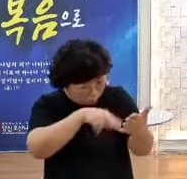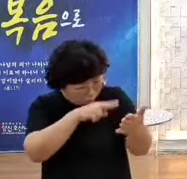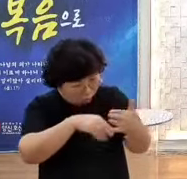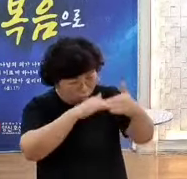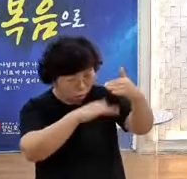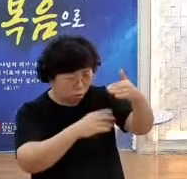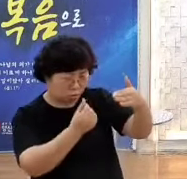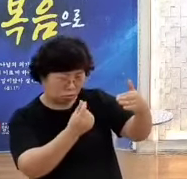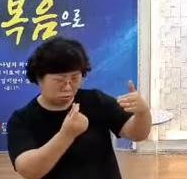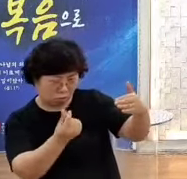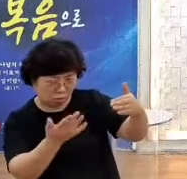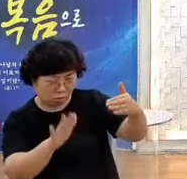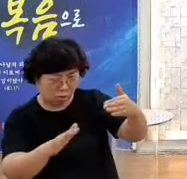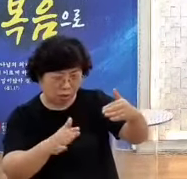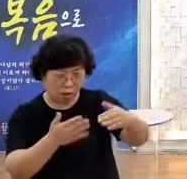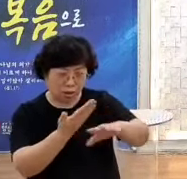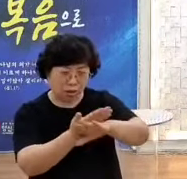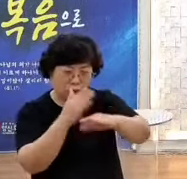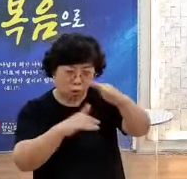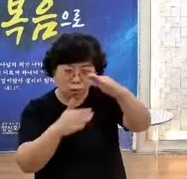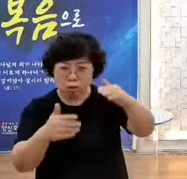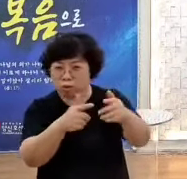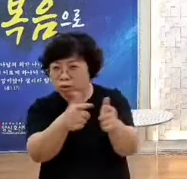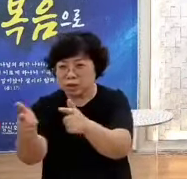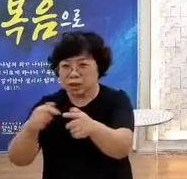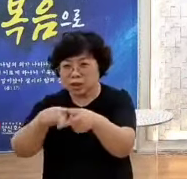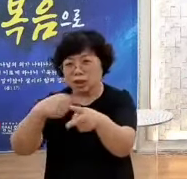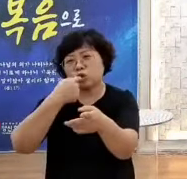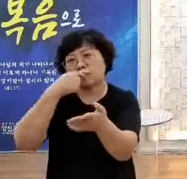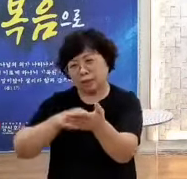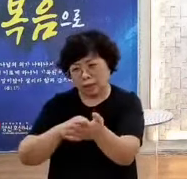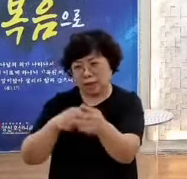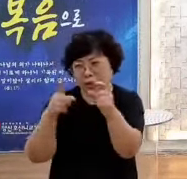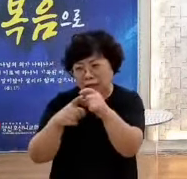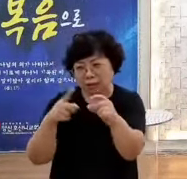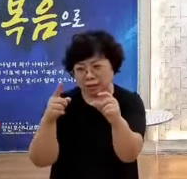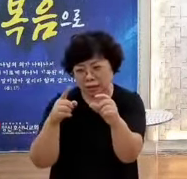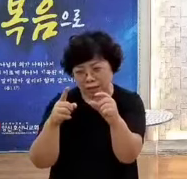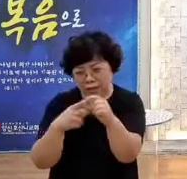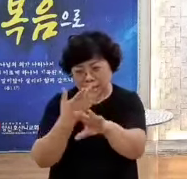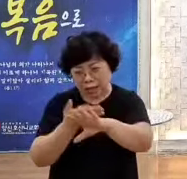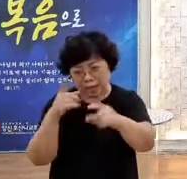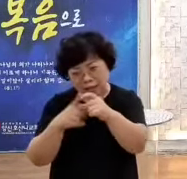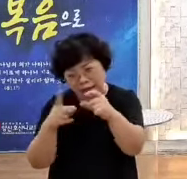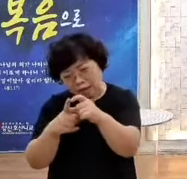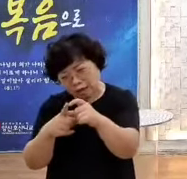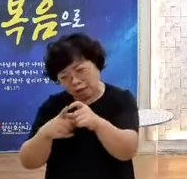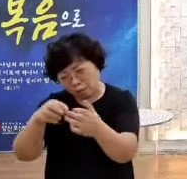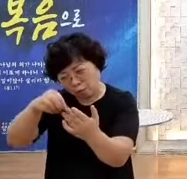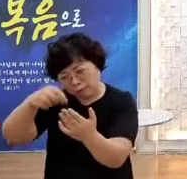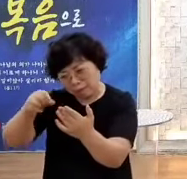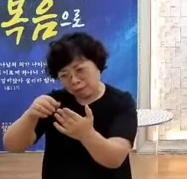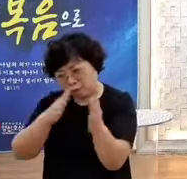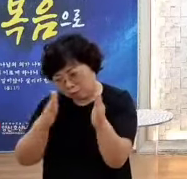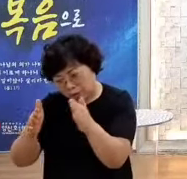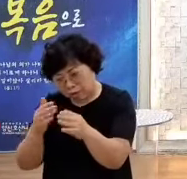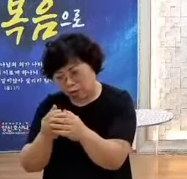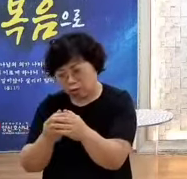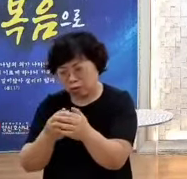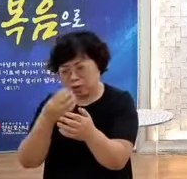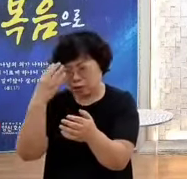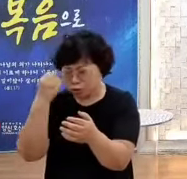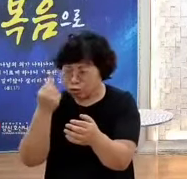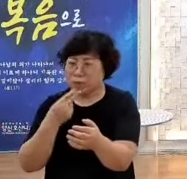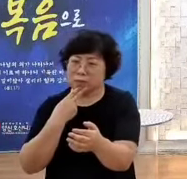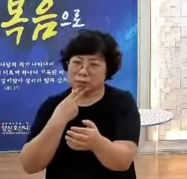말인데 이거를 오늘 또 어떻게 설교해야 되고 이건 다음 주엔 또 이 3절부터 어떻게 설교해야 될까? 이 스트레스는요.